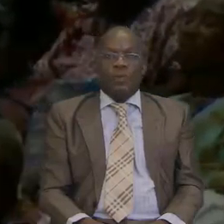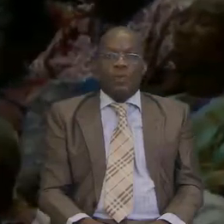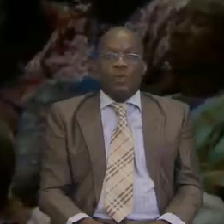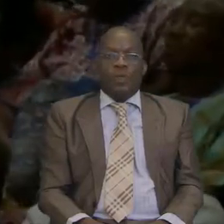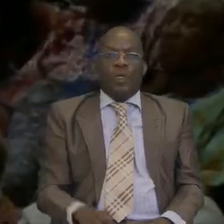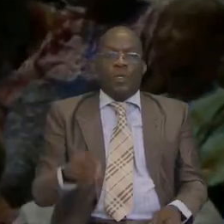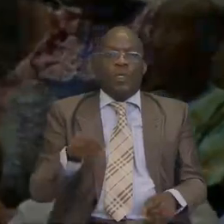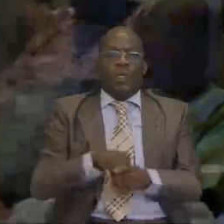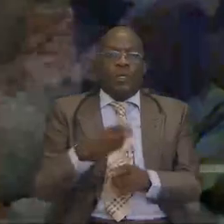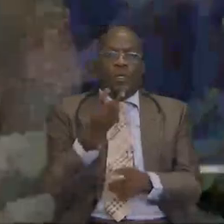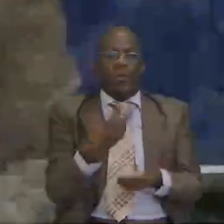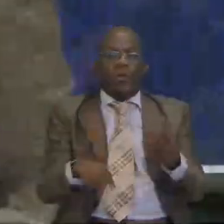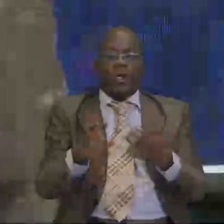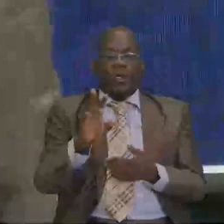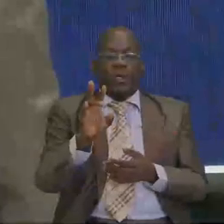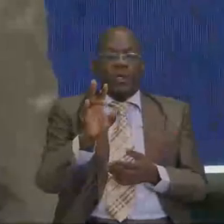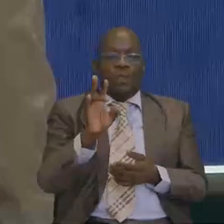Dans le verset 7,